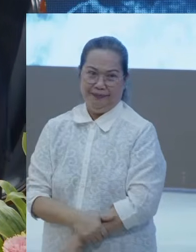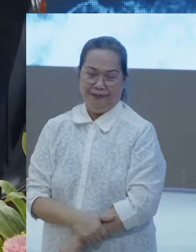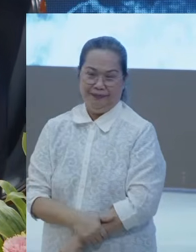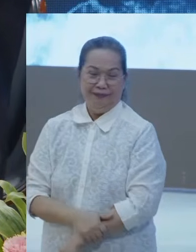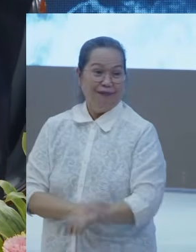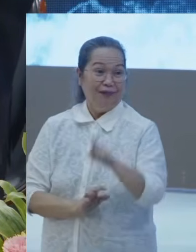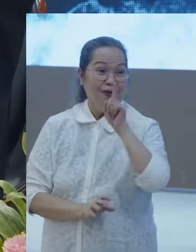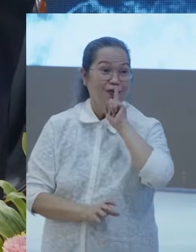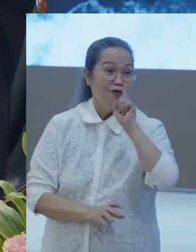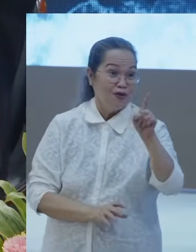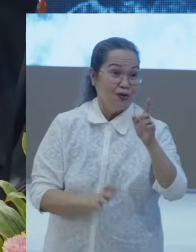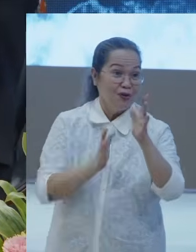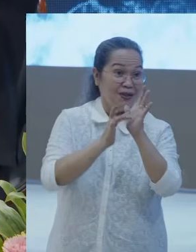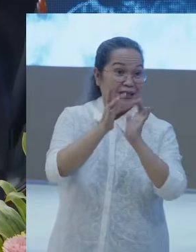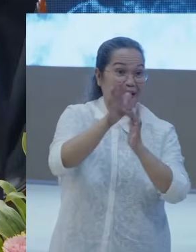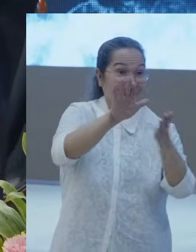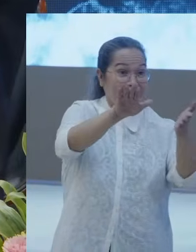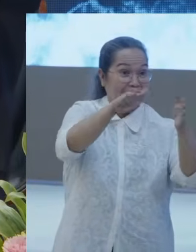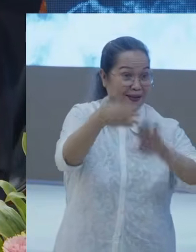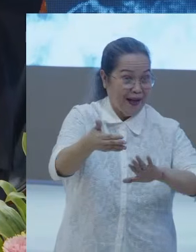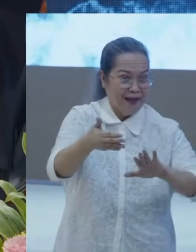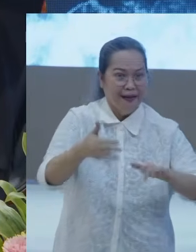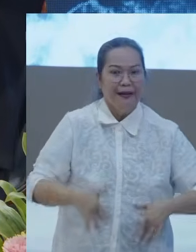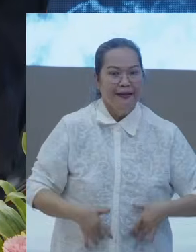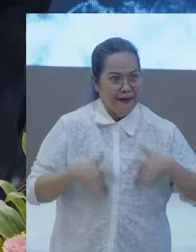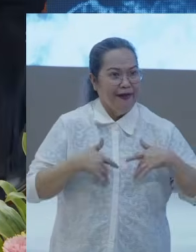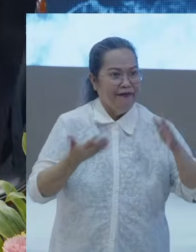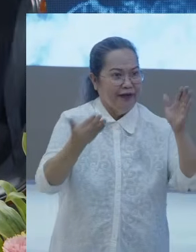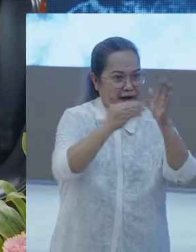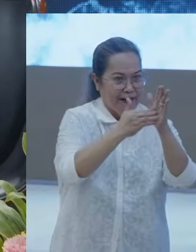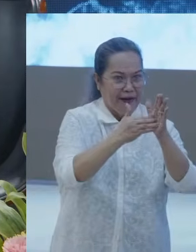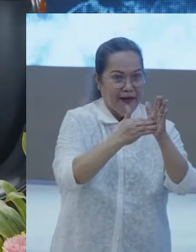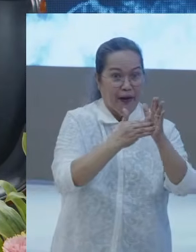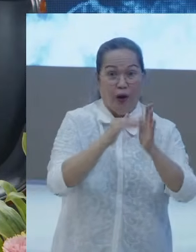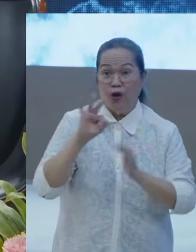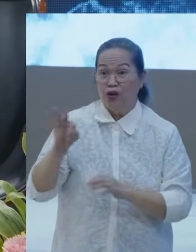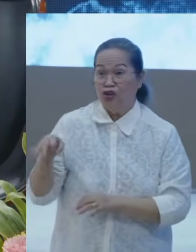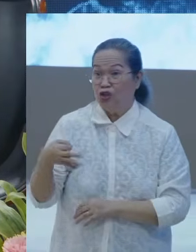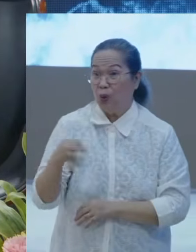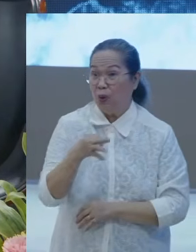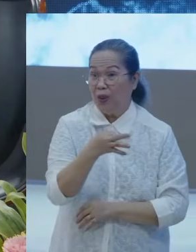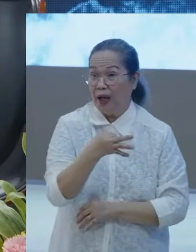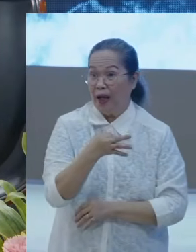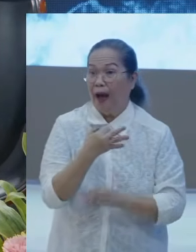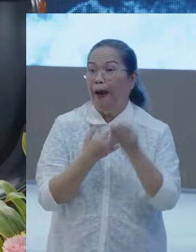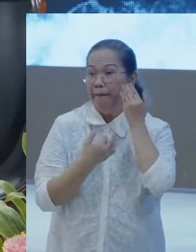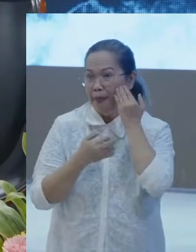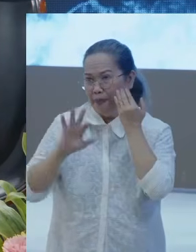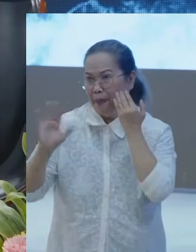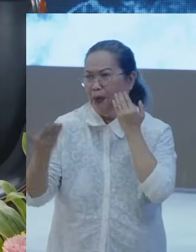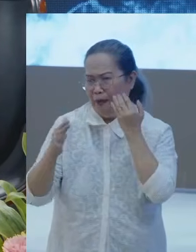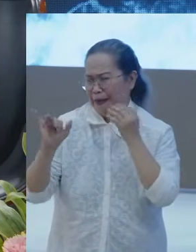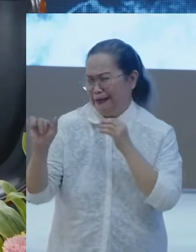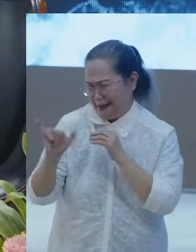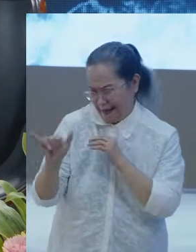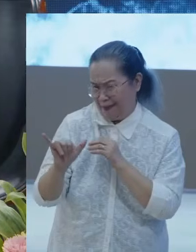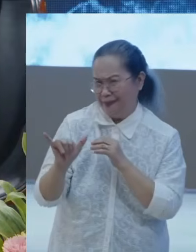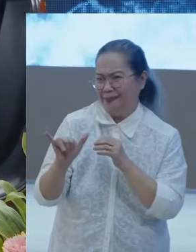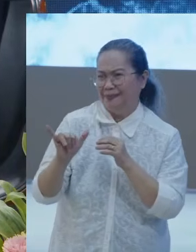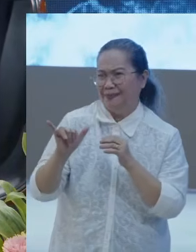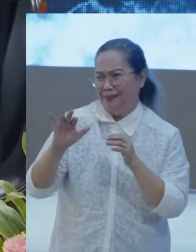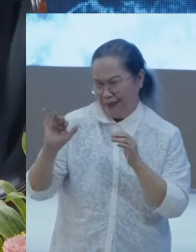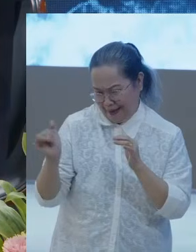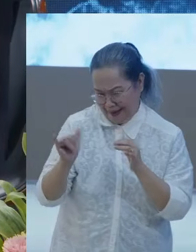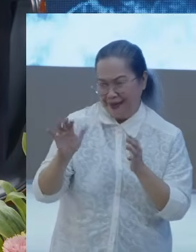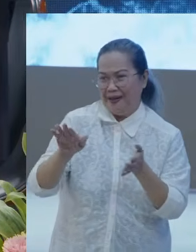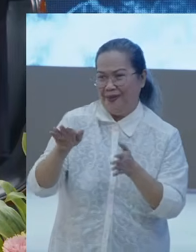Tunay siyang namatay at nabuhay na maguli. Si Jonah, parang lang siya namatay. Parang lang.